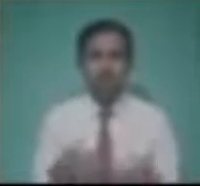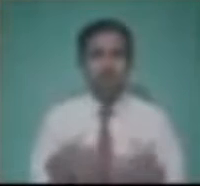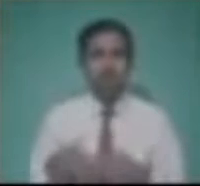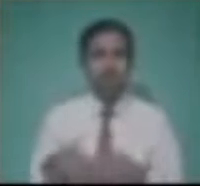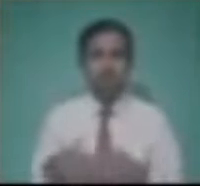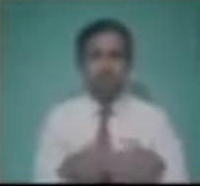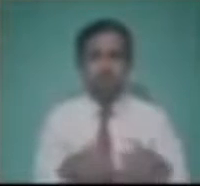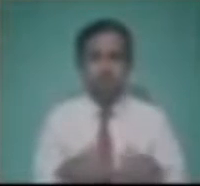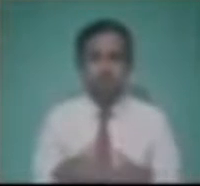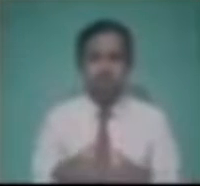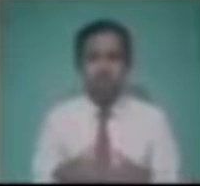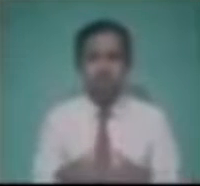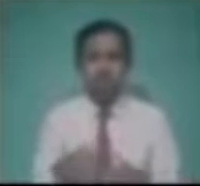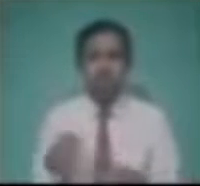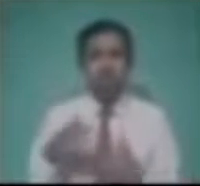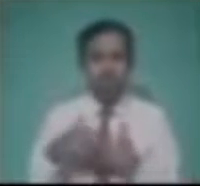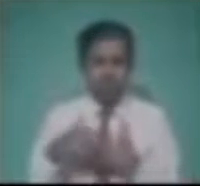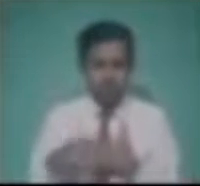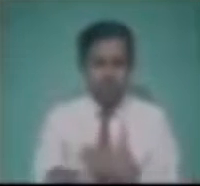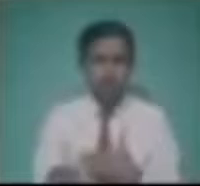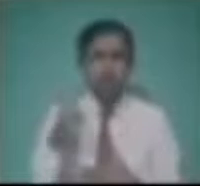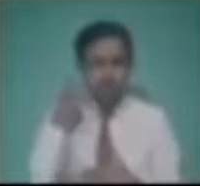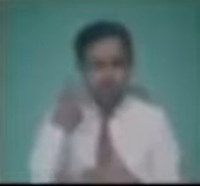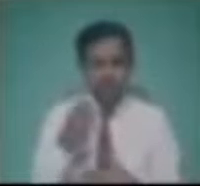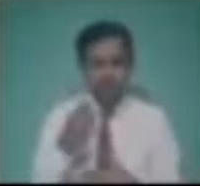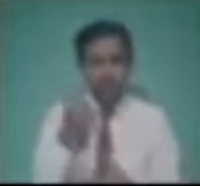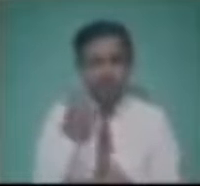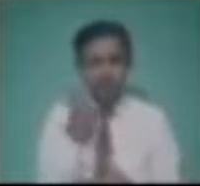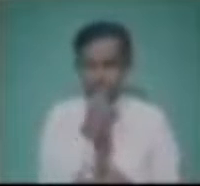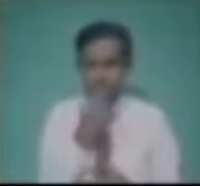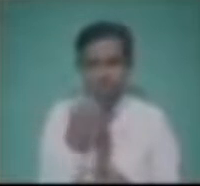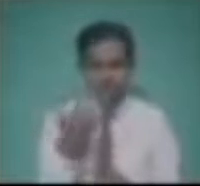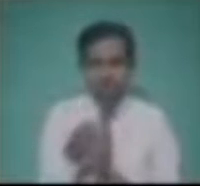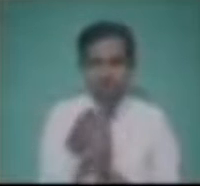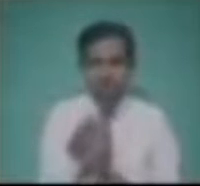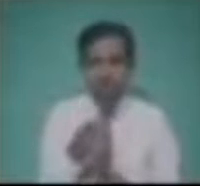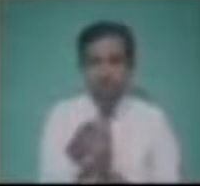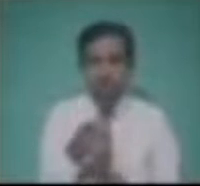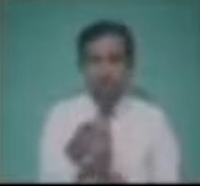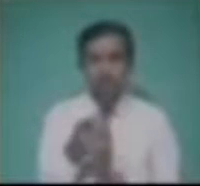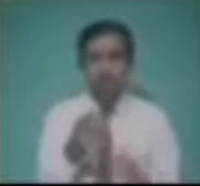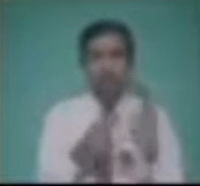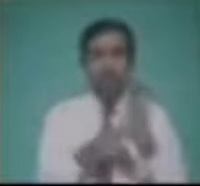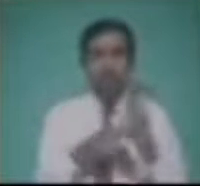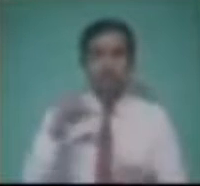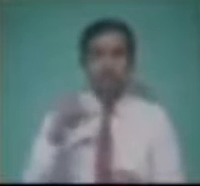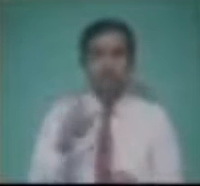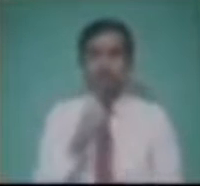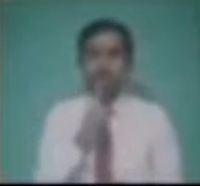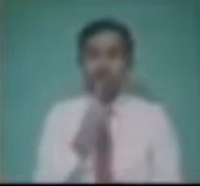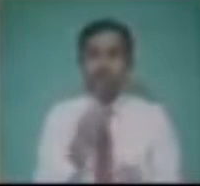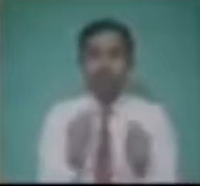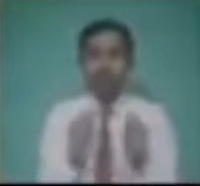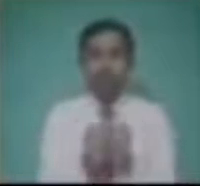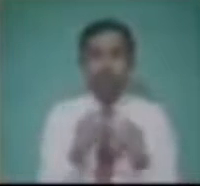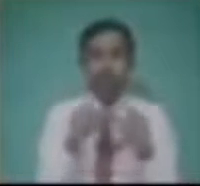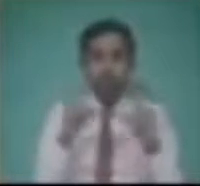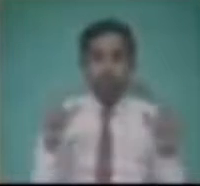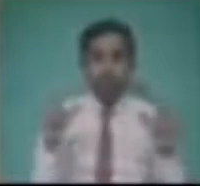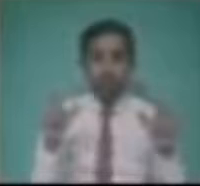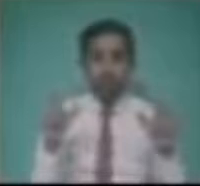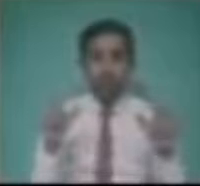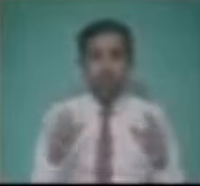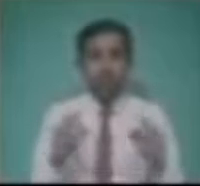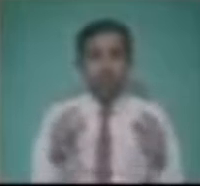gatalu megollo addakim walin dannawada dakala thiyenawada kiyala. Ewanna me jathika kaunselaya kiyana wishaya hithanne